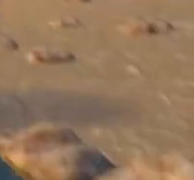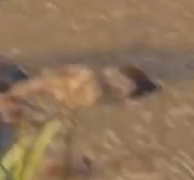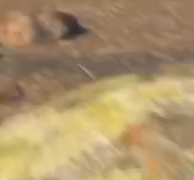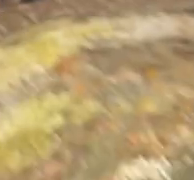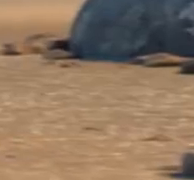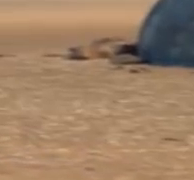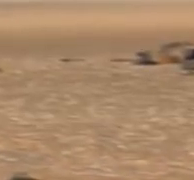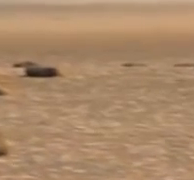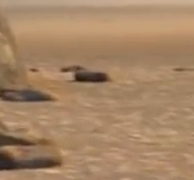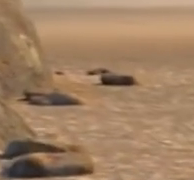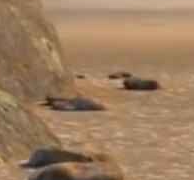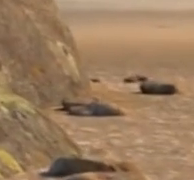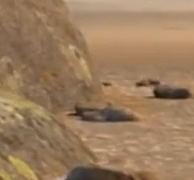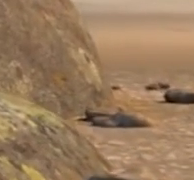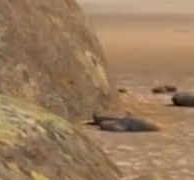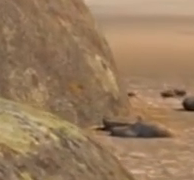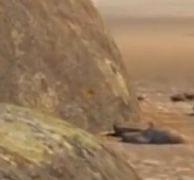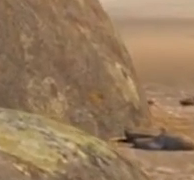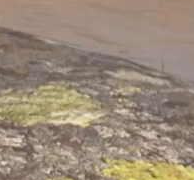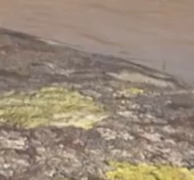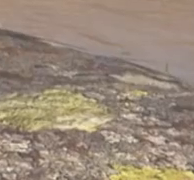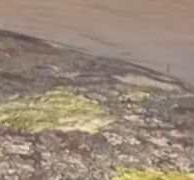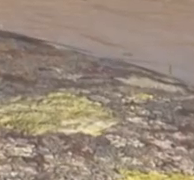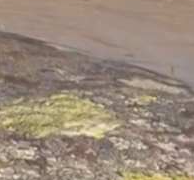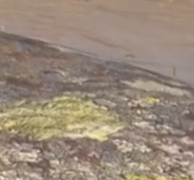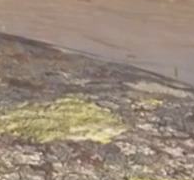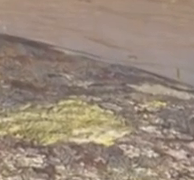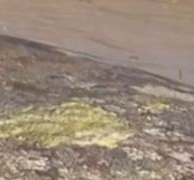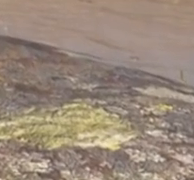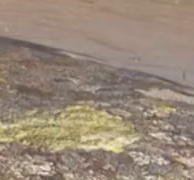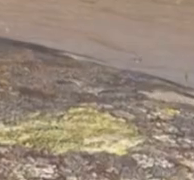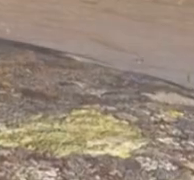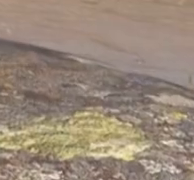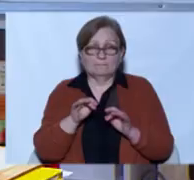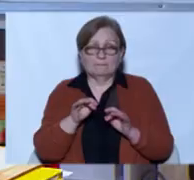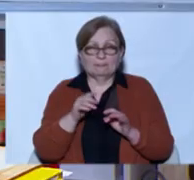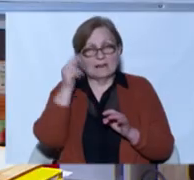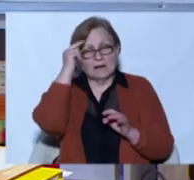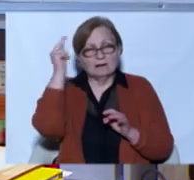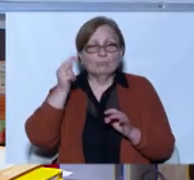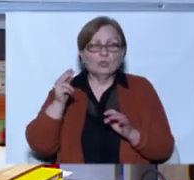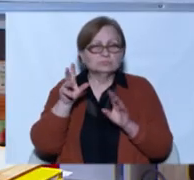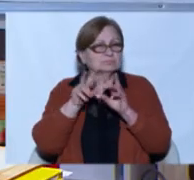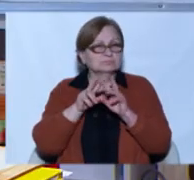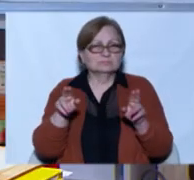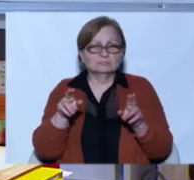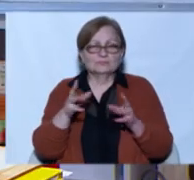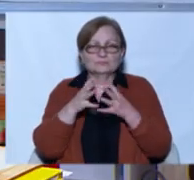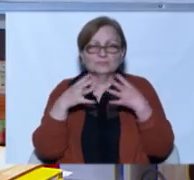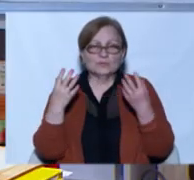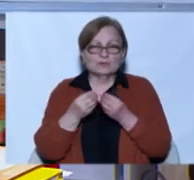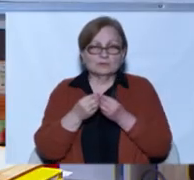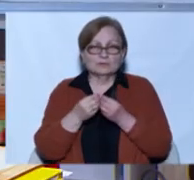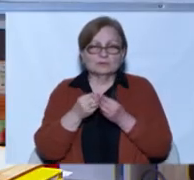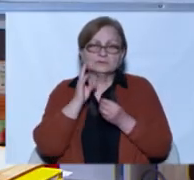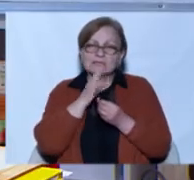ქვეყნებისკენ მიფრინავენ და ისევე როგორც ამ მოთხრობაში, მულტფილმშიც ოჯახის